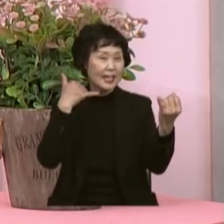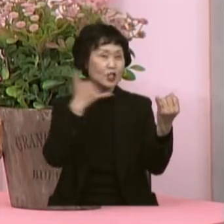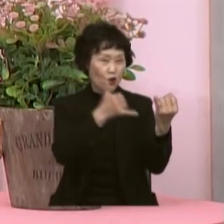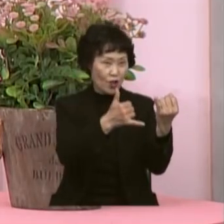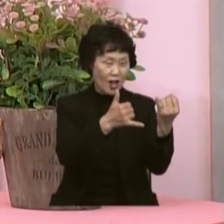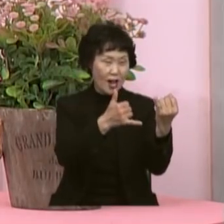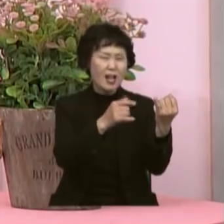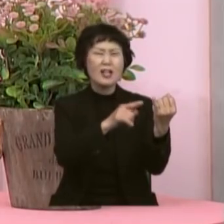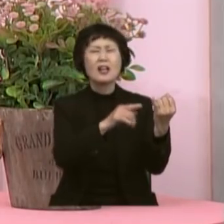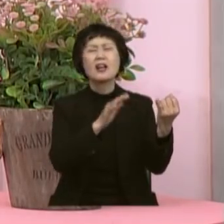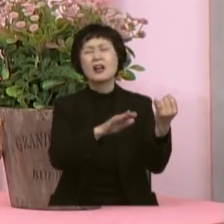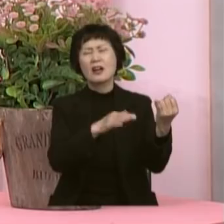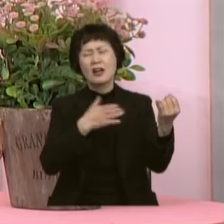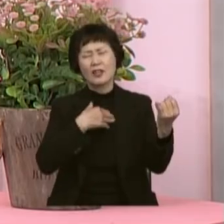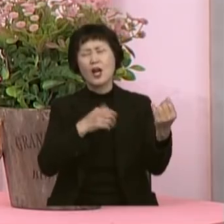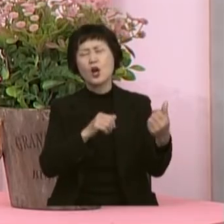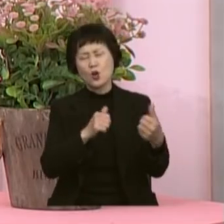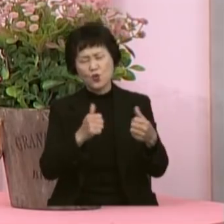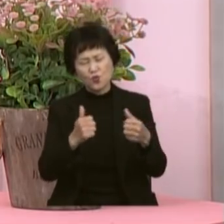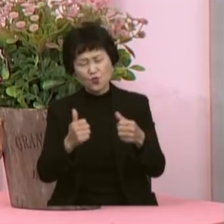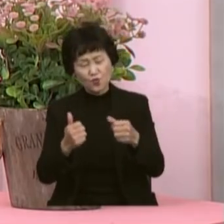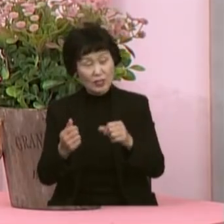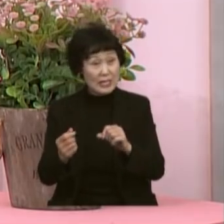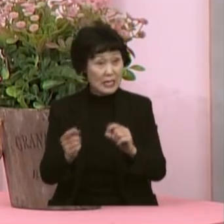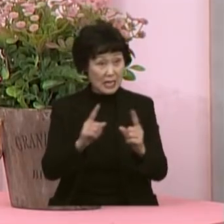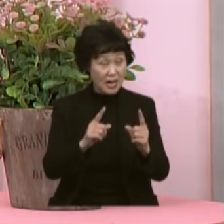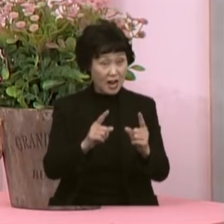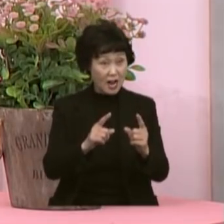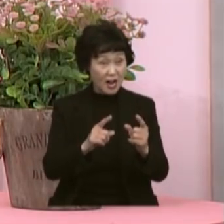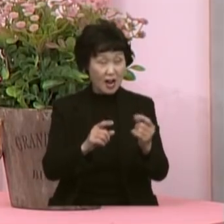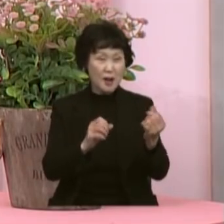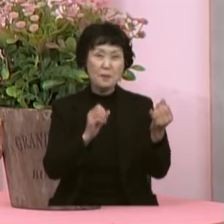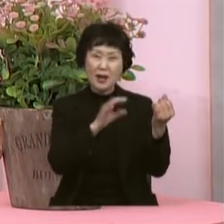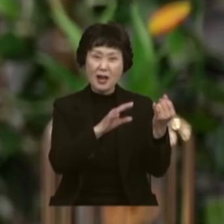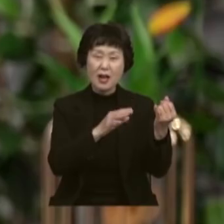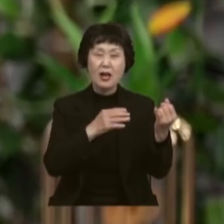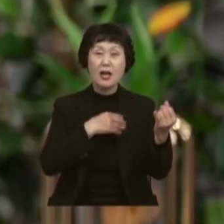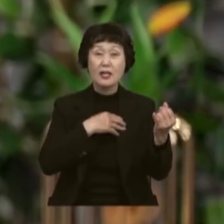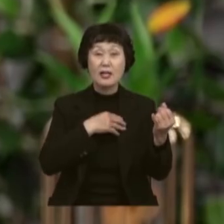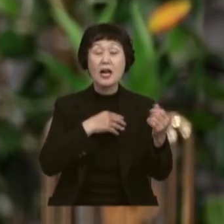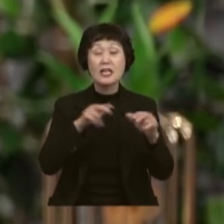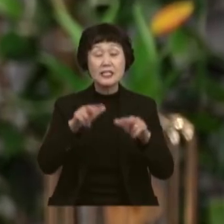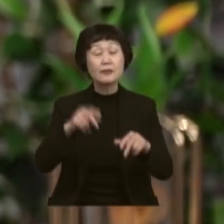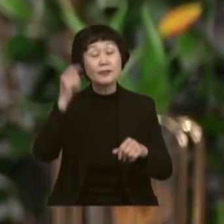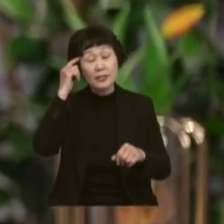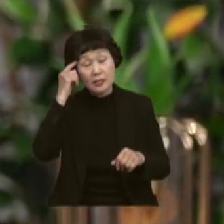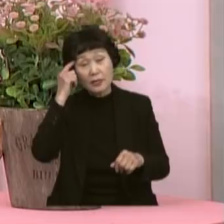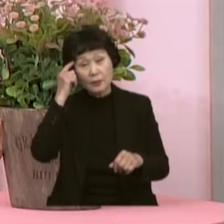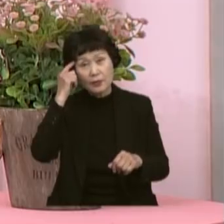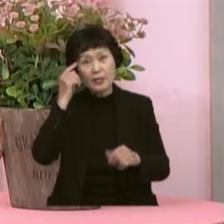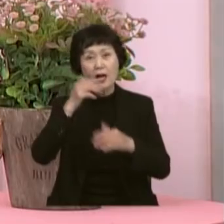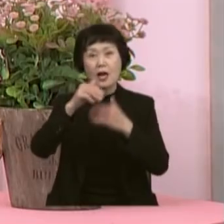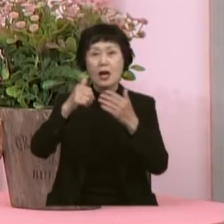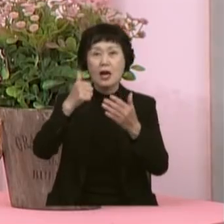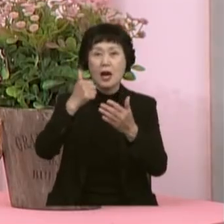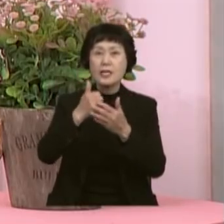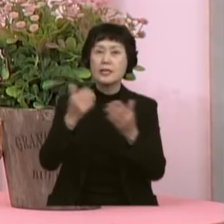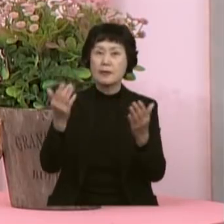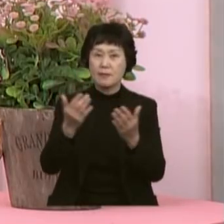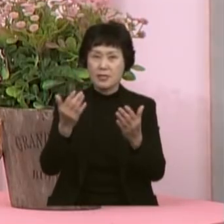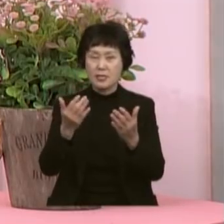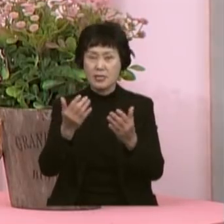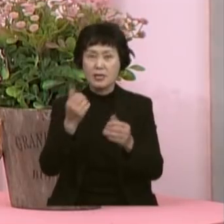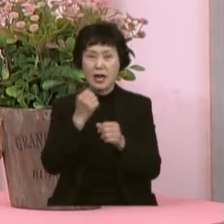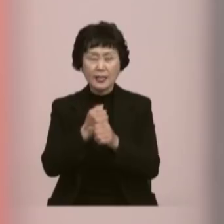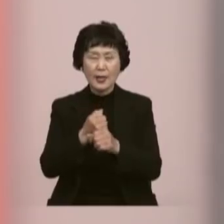내가 그러면서 제가 무슨 고백을 내가 지금 생각해 보니까 내가 하나님 일한다고 까불고 다녔던 그 모든